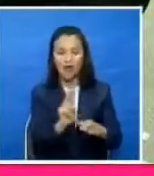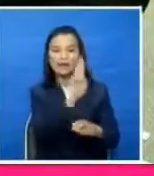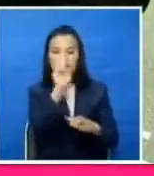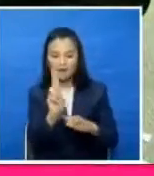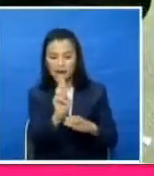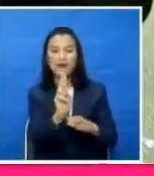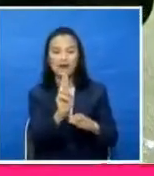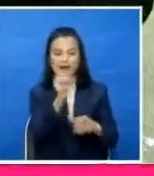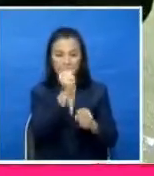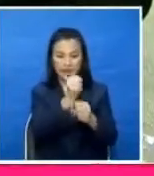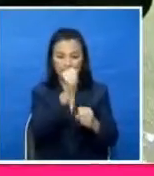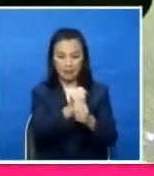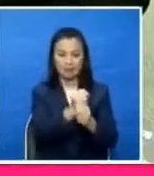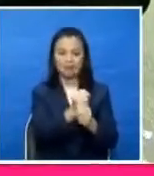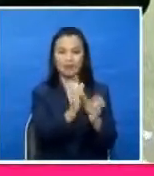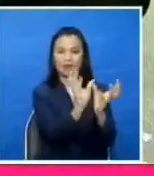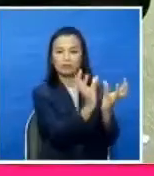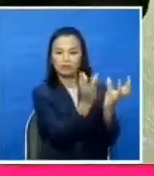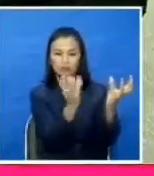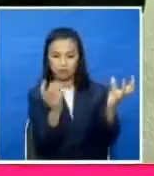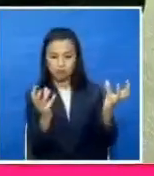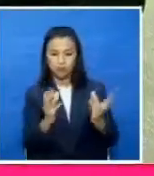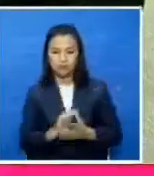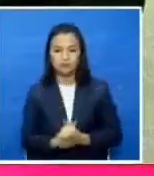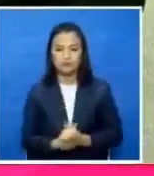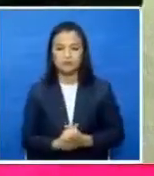ขท้าย6ตัวต่อไปค่ะ